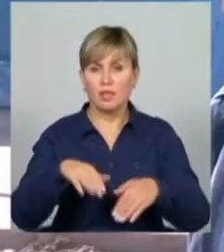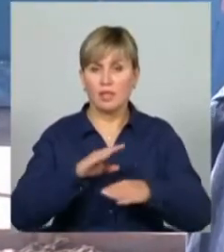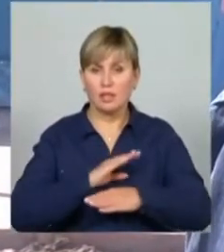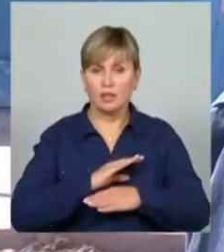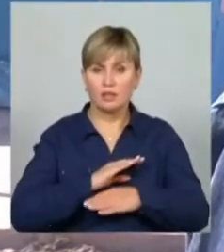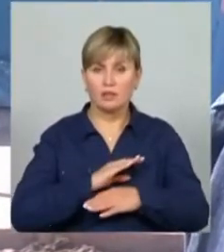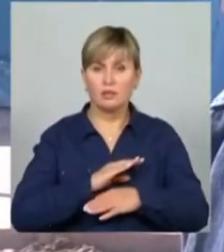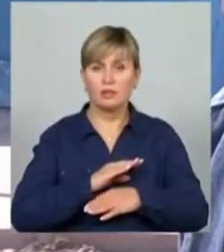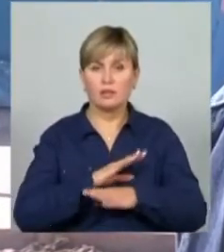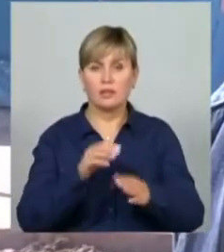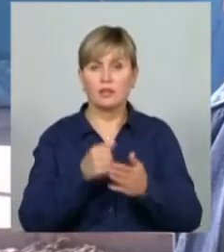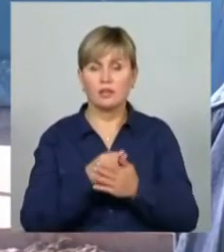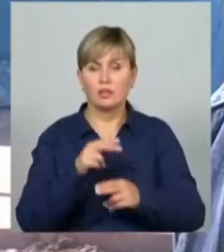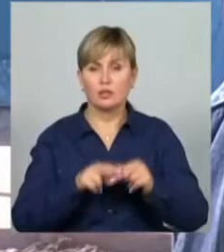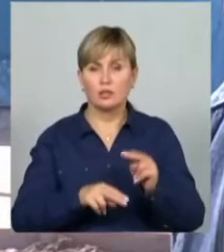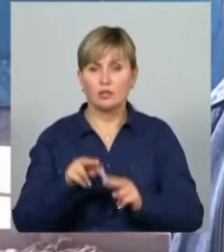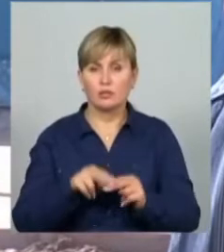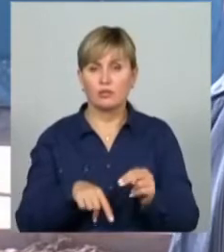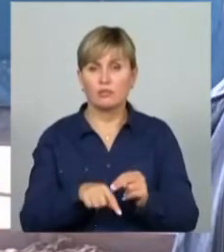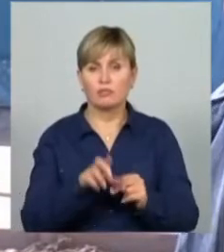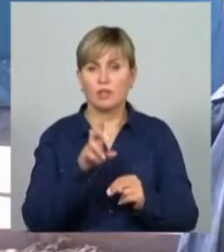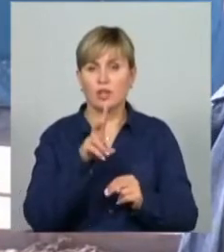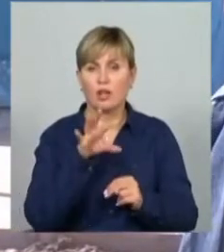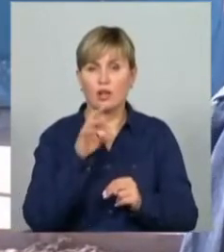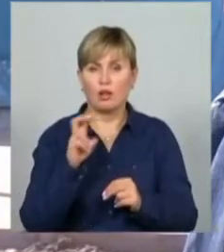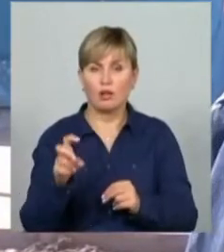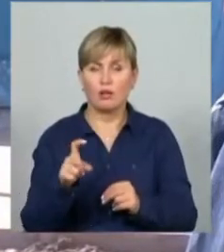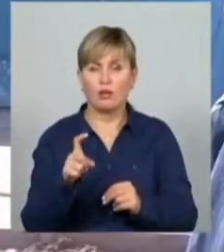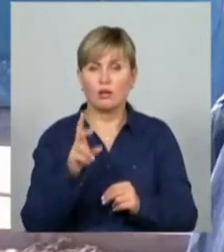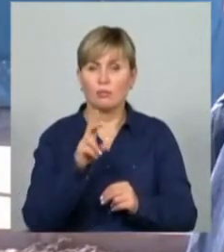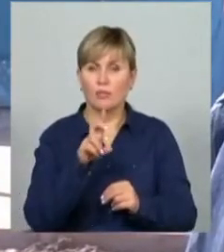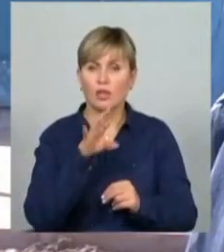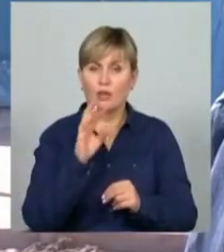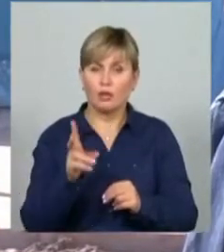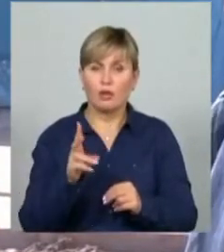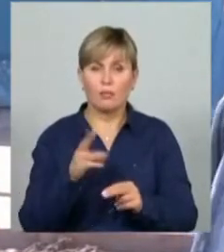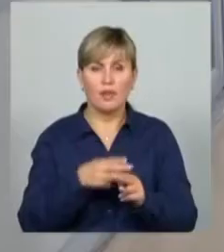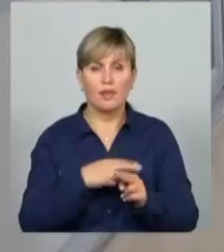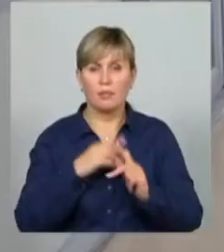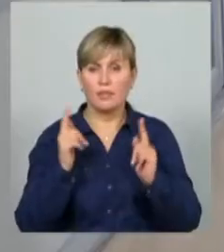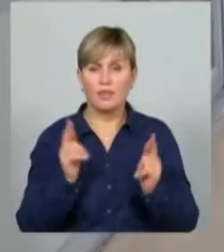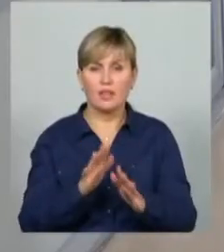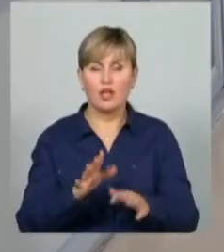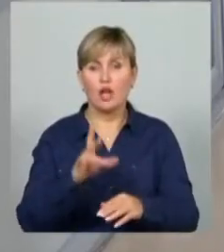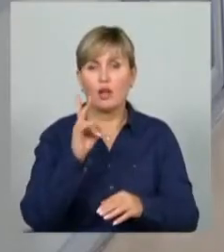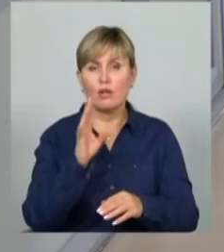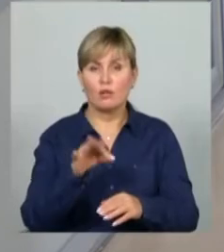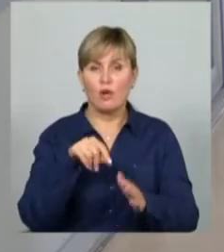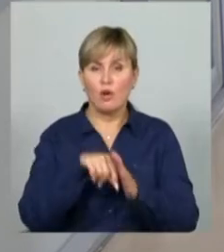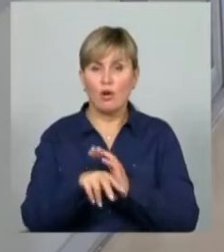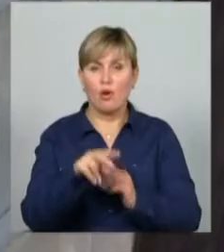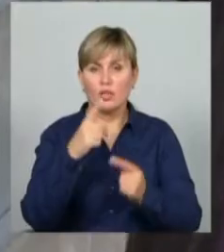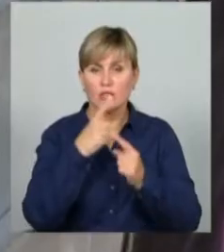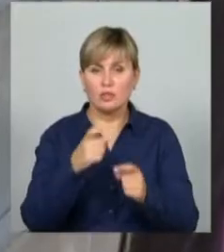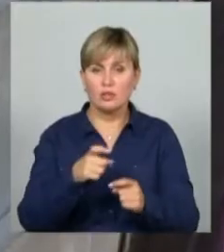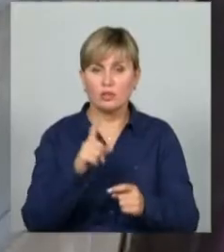так вот недостроено в блоках квартиры и там и быть довольными, это, мы на это не согласны. Однако в Елорда Хурлыс